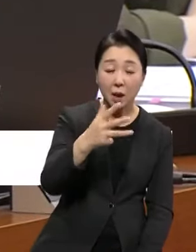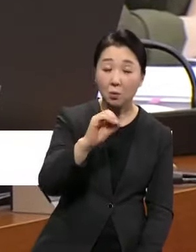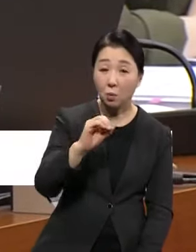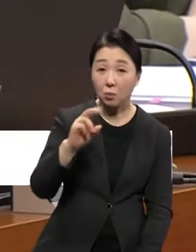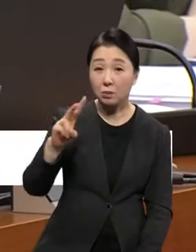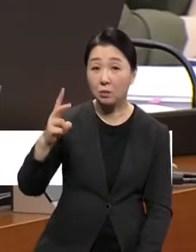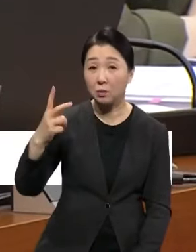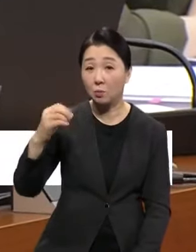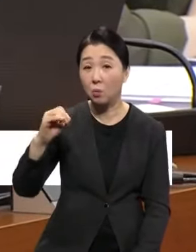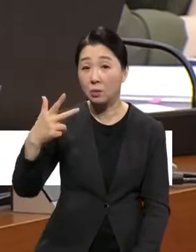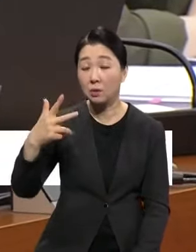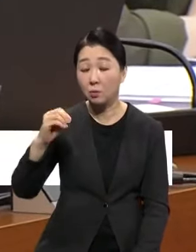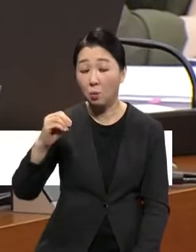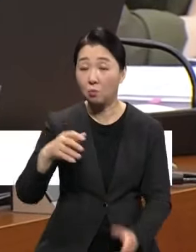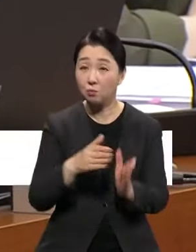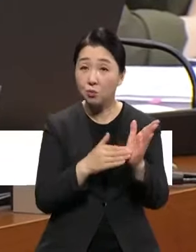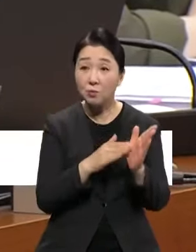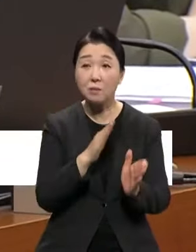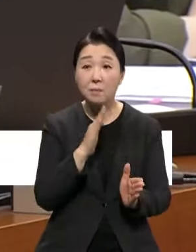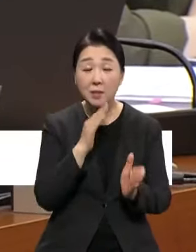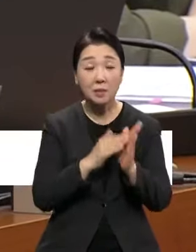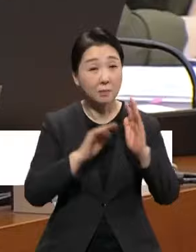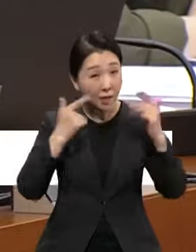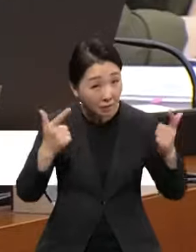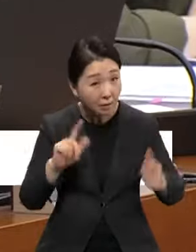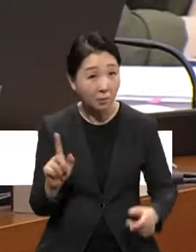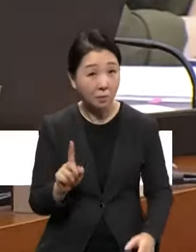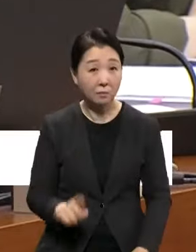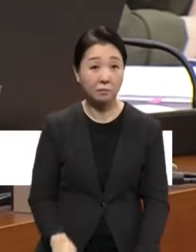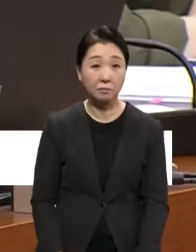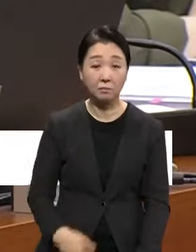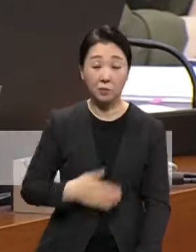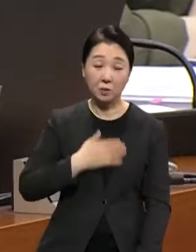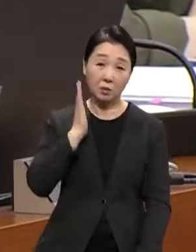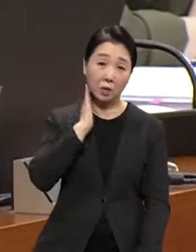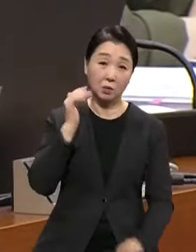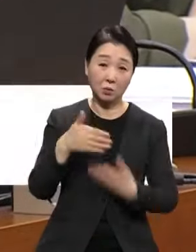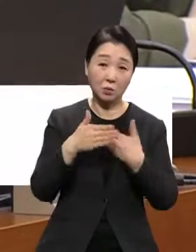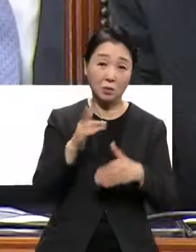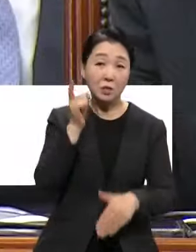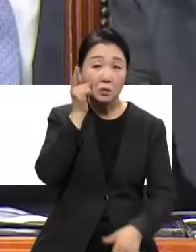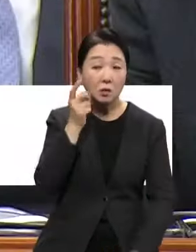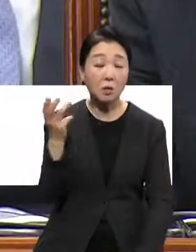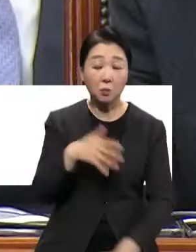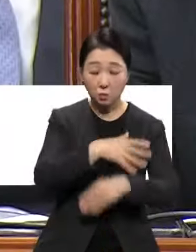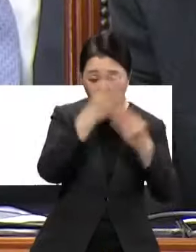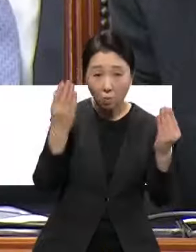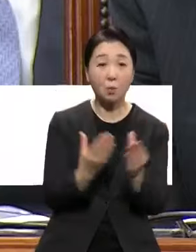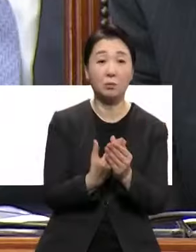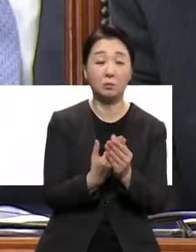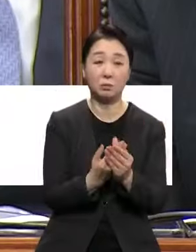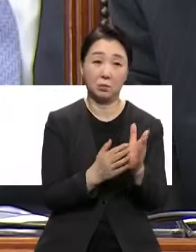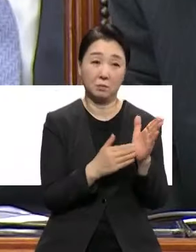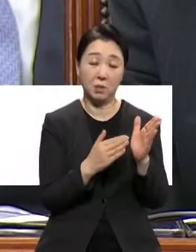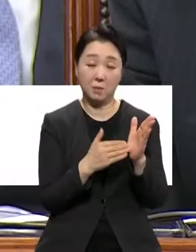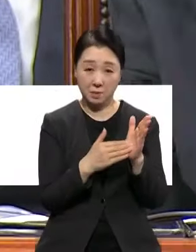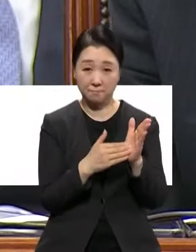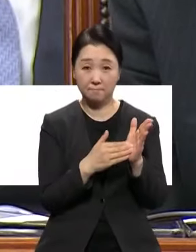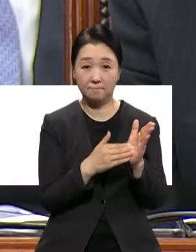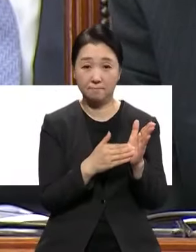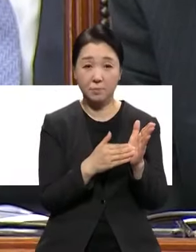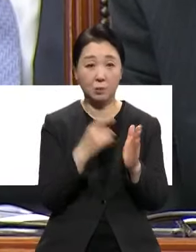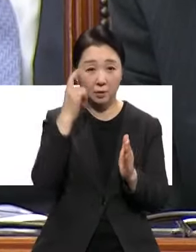02800-7070은 기밀사항입니까? 기밀사항이 아닙니까? 저는 대통령실의 전화번호 일체는 기밀 보안